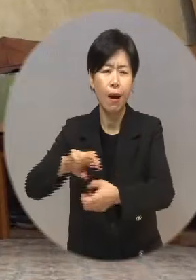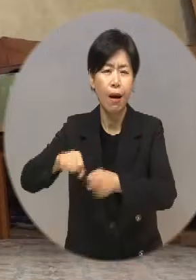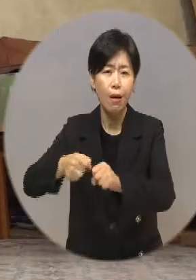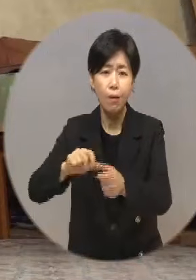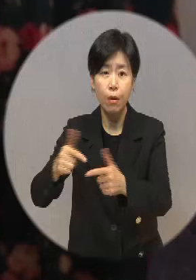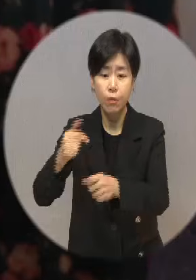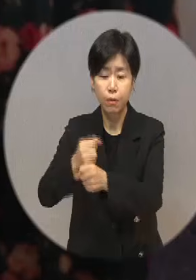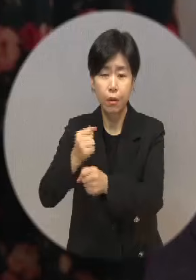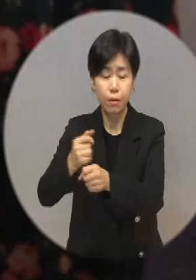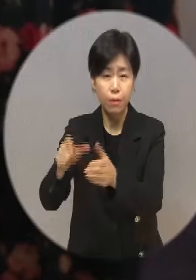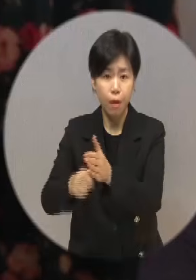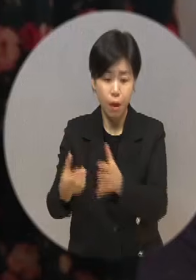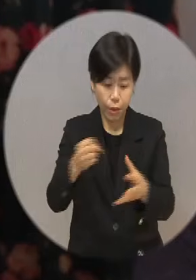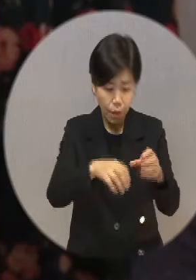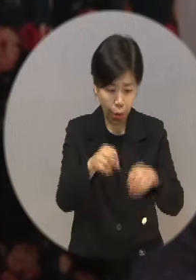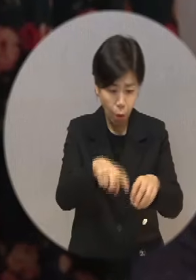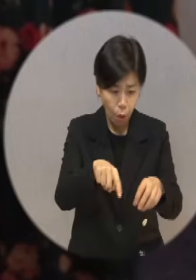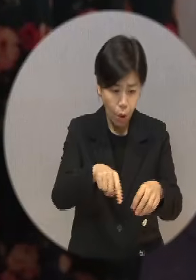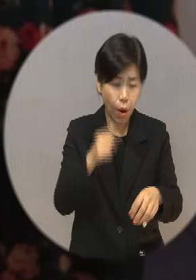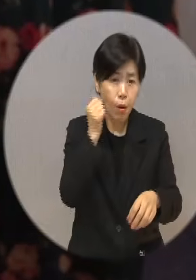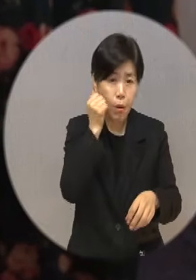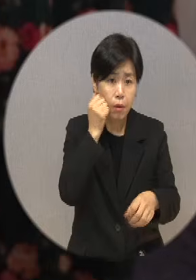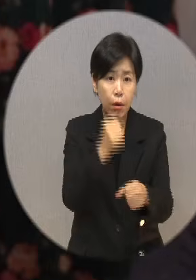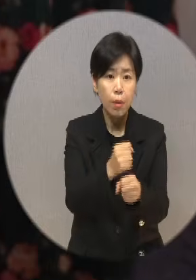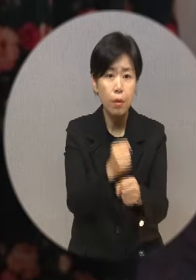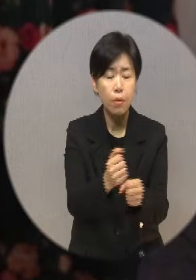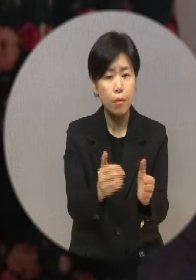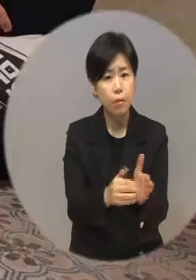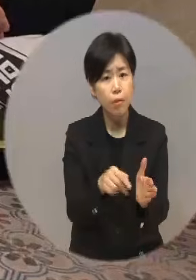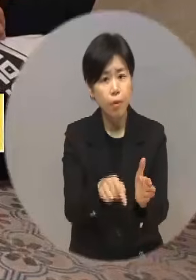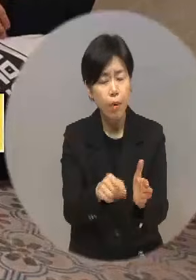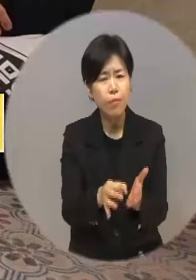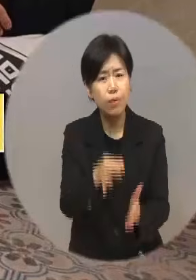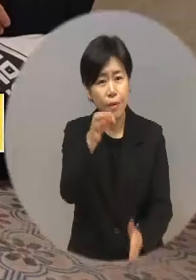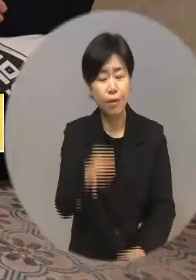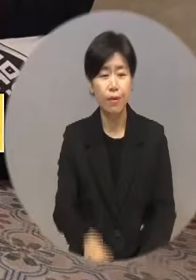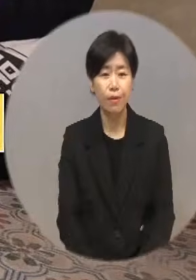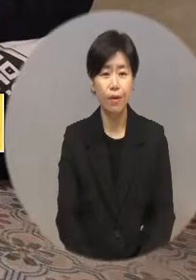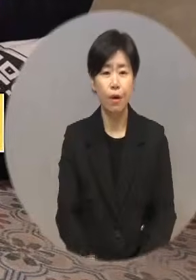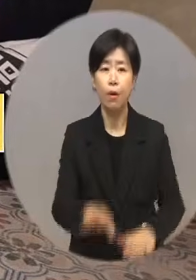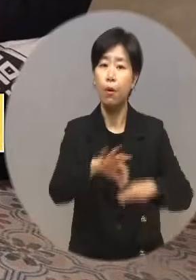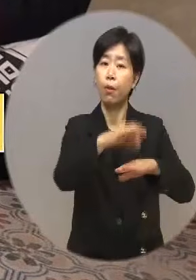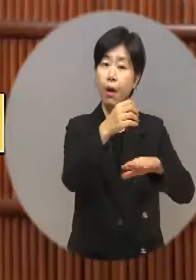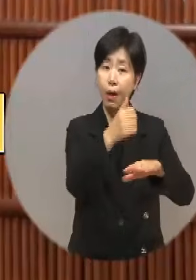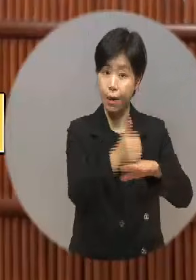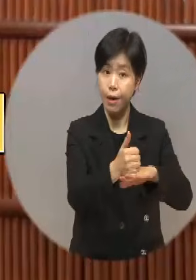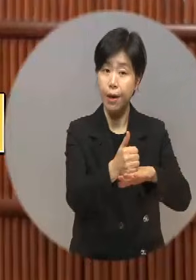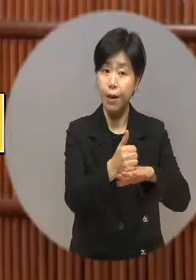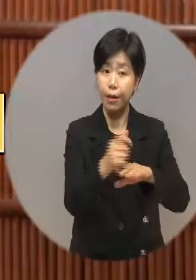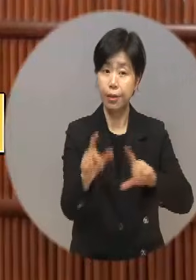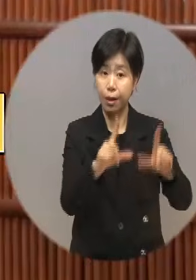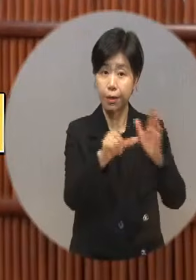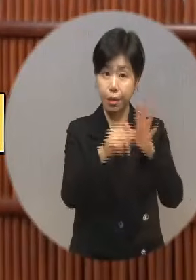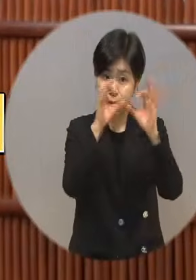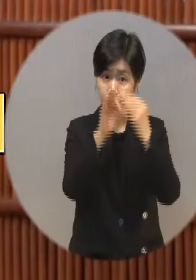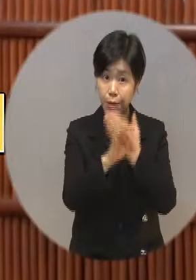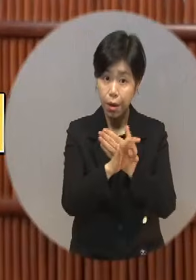올라갔던 것 같아요. 직거래가 되고 사치품이구나. 사치적인 측면에서 춘열왕이나 명종 때 보면